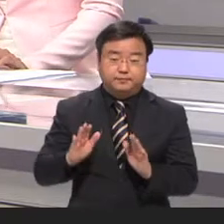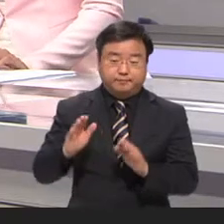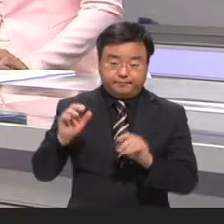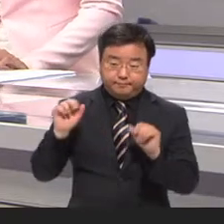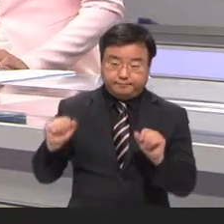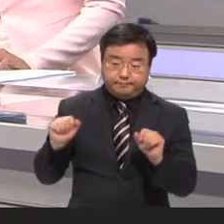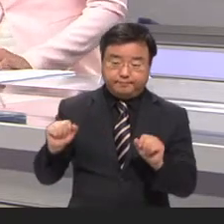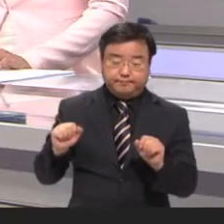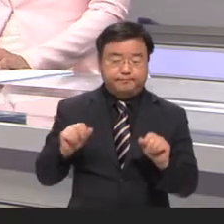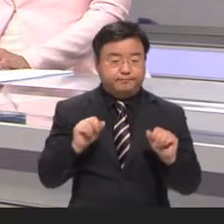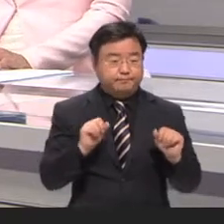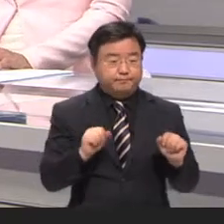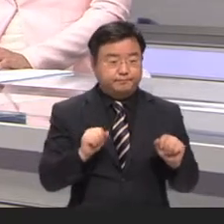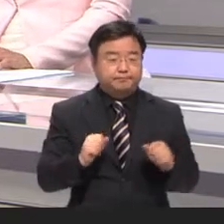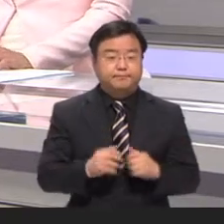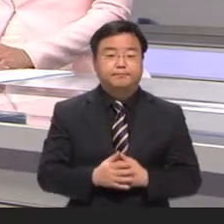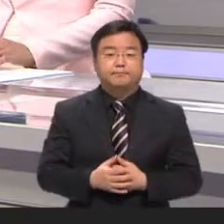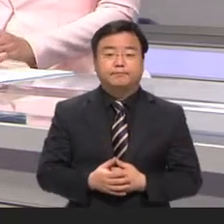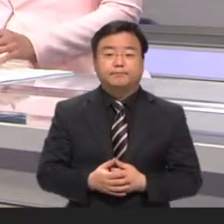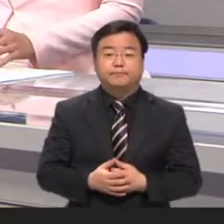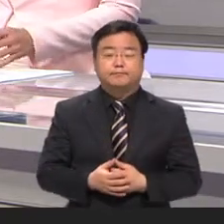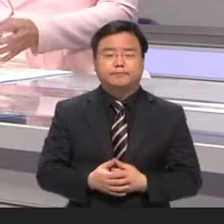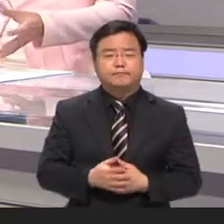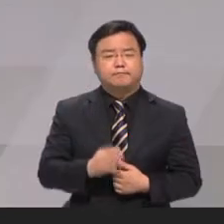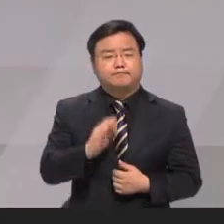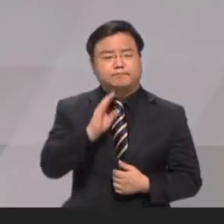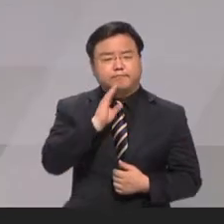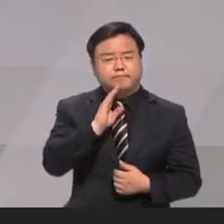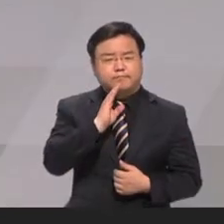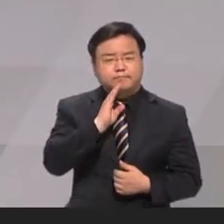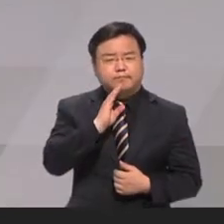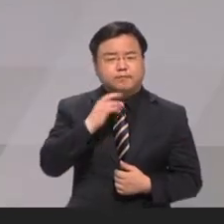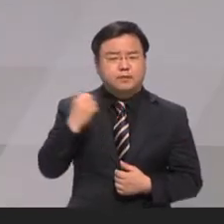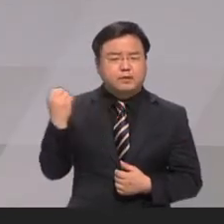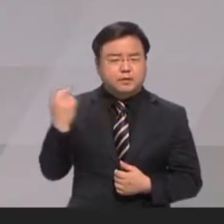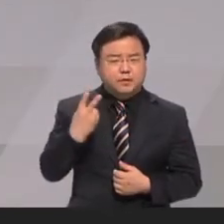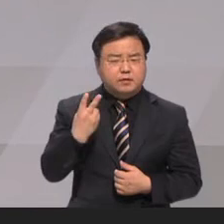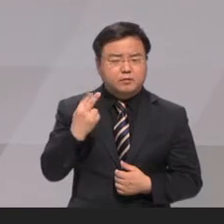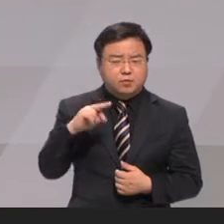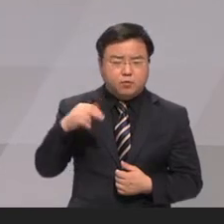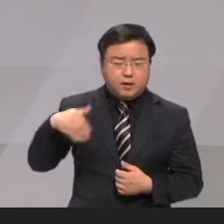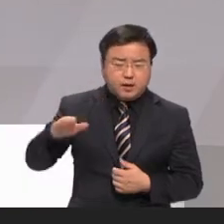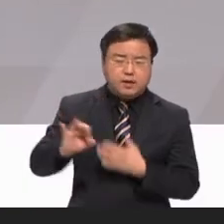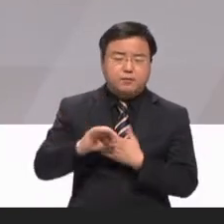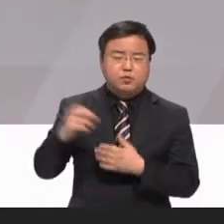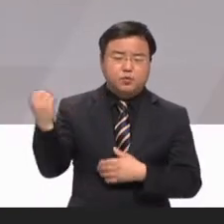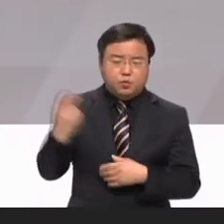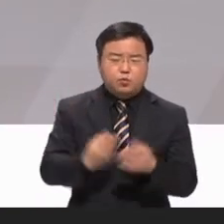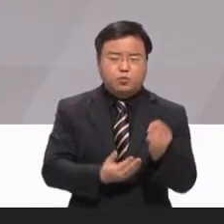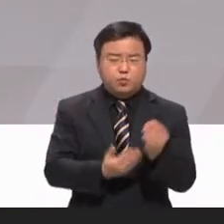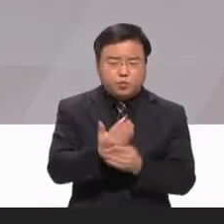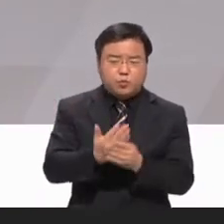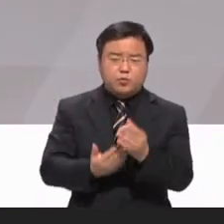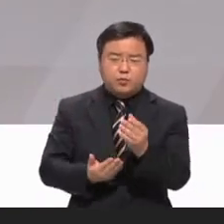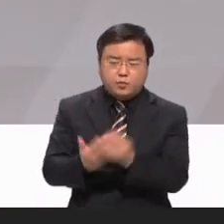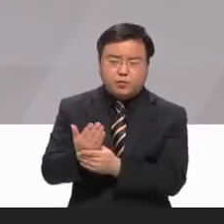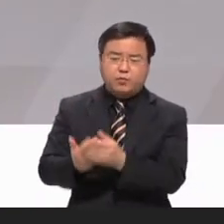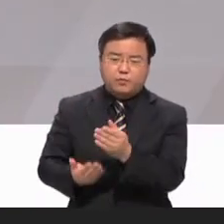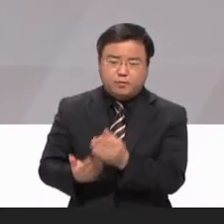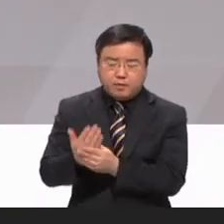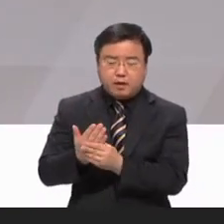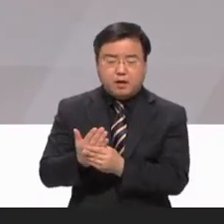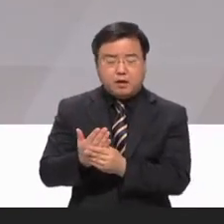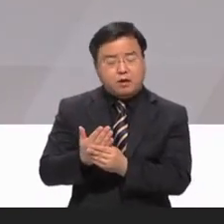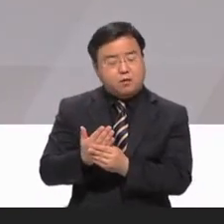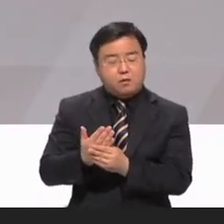오시죠. 네. 이게 참 돌아서면 하나씩 터지는 사건들 때문에 참 정신이 없고 세상이 어떻게 돼가고 있나